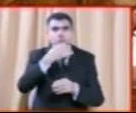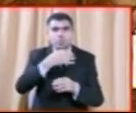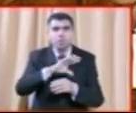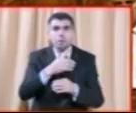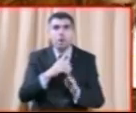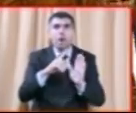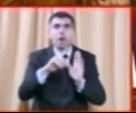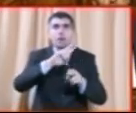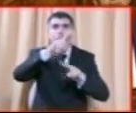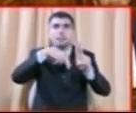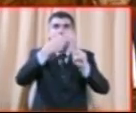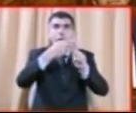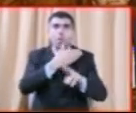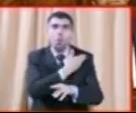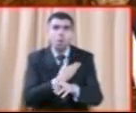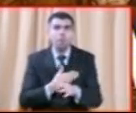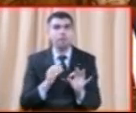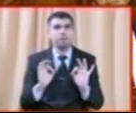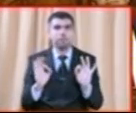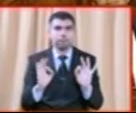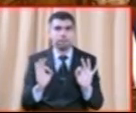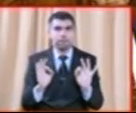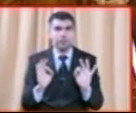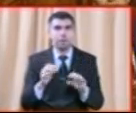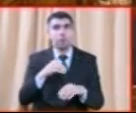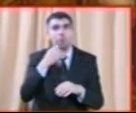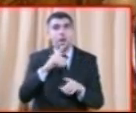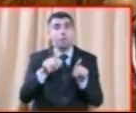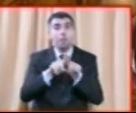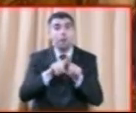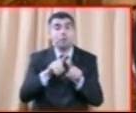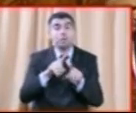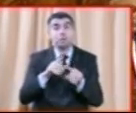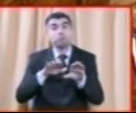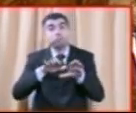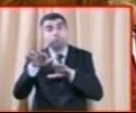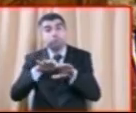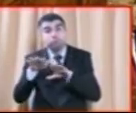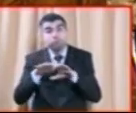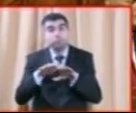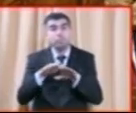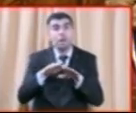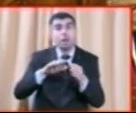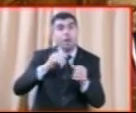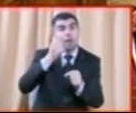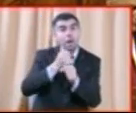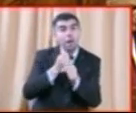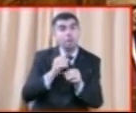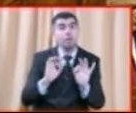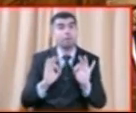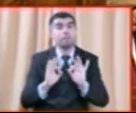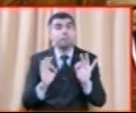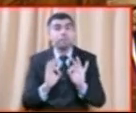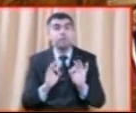موقفها من هذه الإحاطة، ولكن لما أثيرت المسؤولية التقصيرية للحكومة في هذه